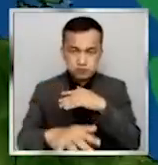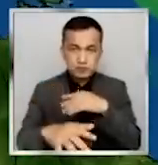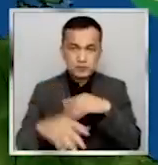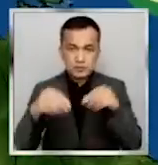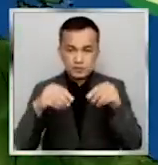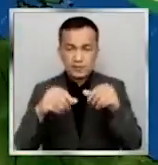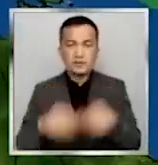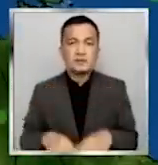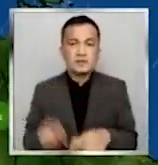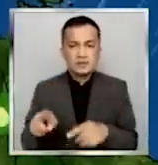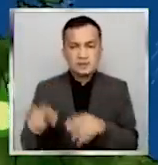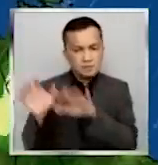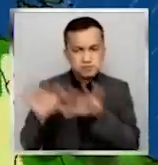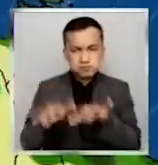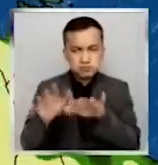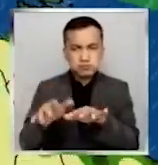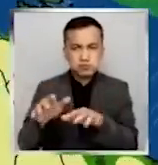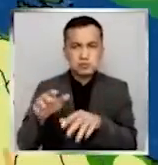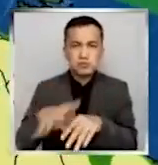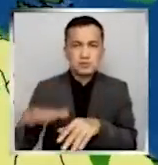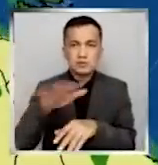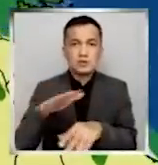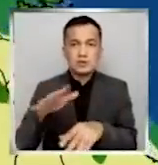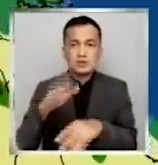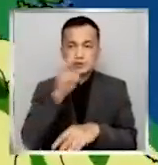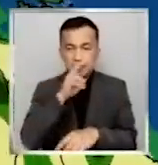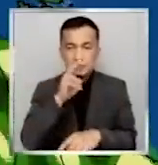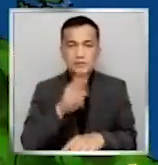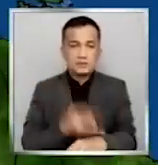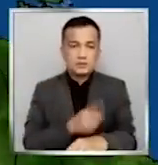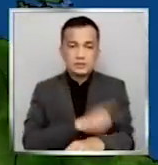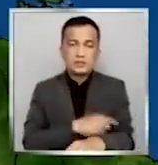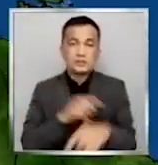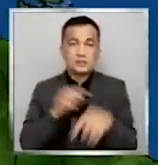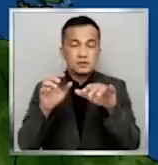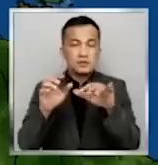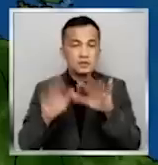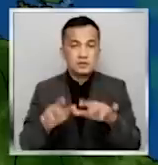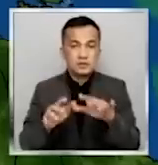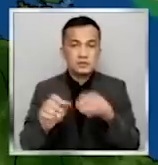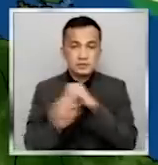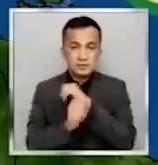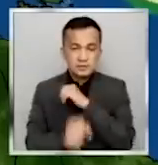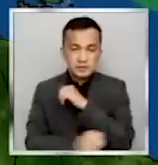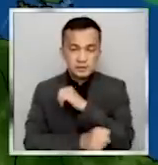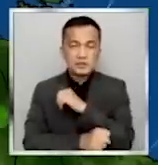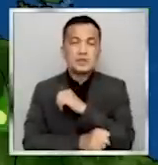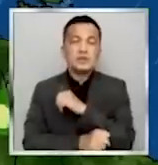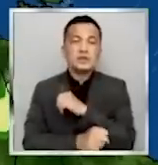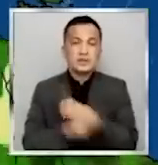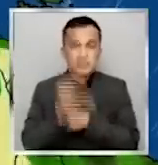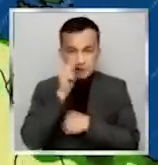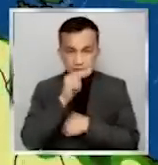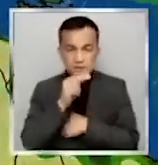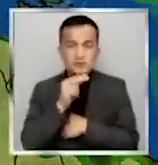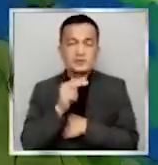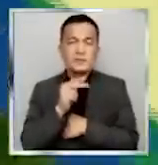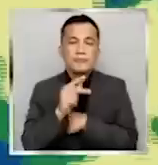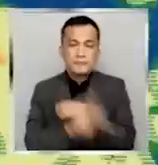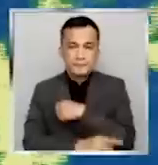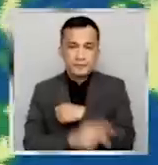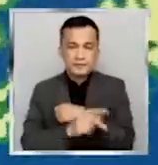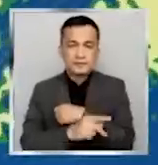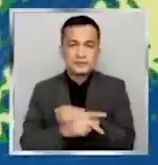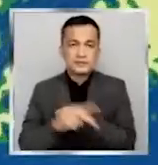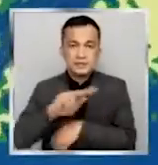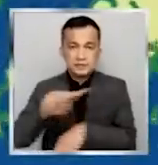ulanin ang halos buong Visayas. Malalakas ang ulan lalo sa Samar at Negros provinces pati sa Panay Island. May